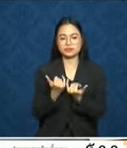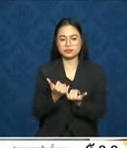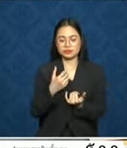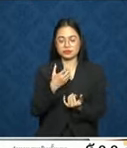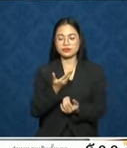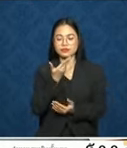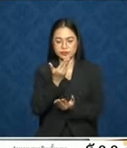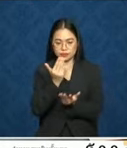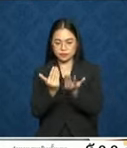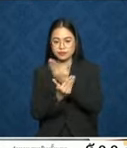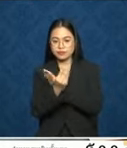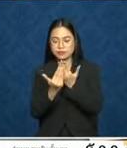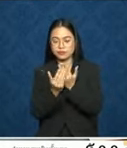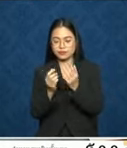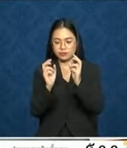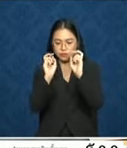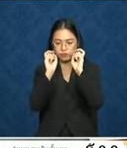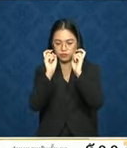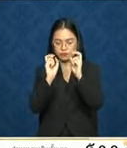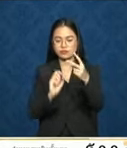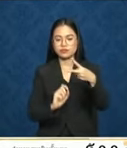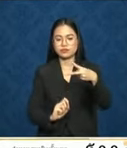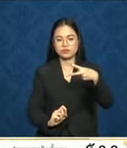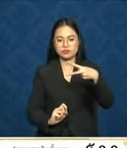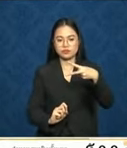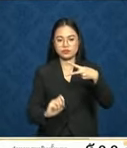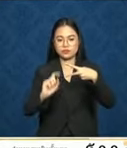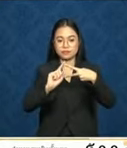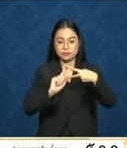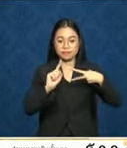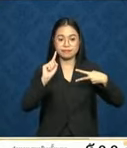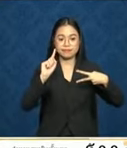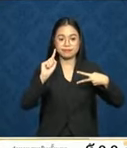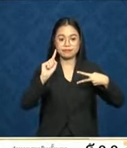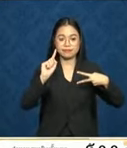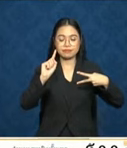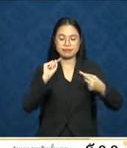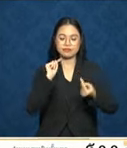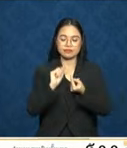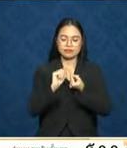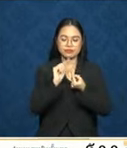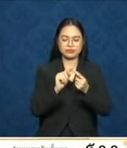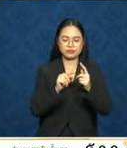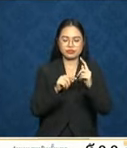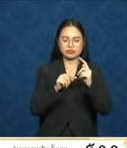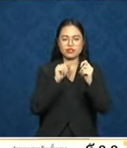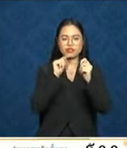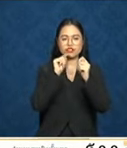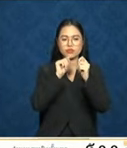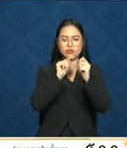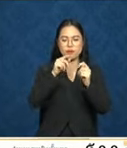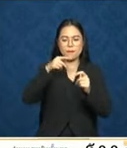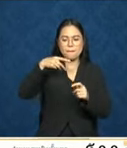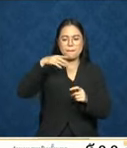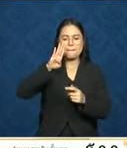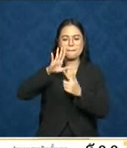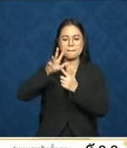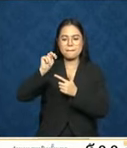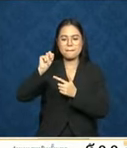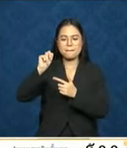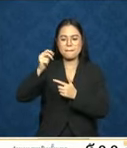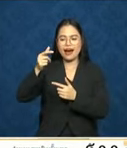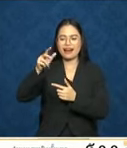ารือกับท่านประธานจำนวน2เรื่องด้วยกันครับท่านประธานเรื่องแรกครับในพื้นที่ตำบลบางน้ำจืดนะครับถนนข้างซอยวัดโพแจ้นะครับ